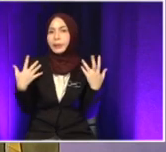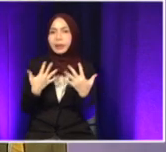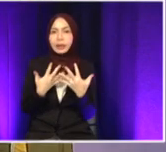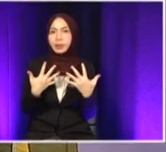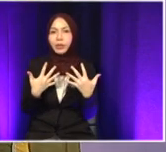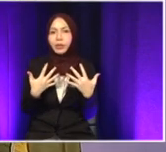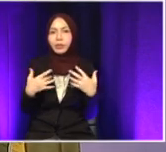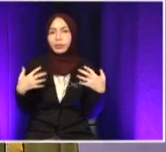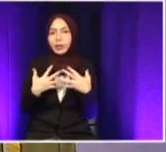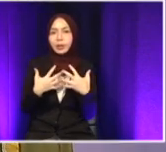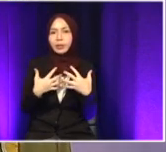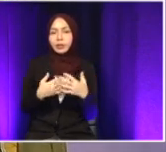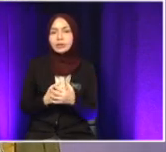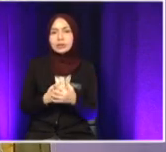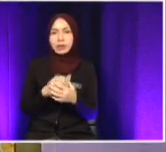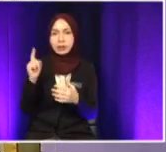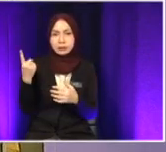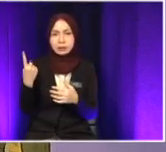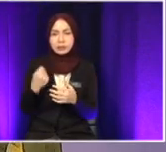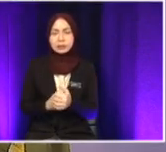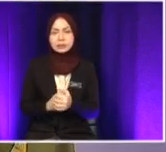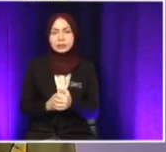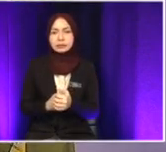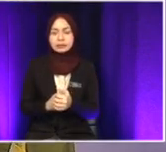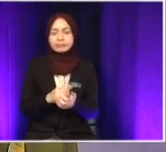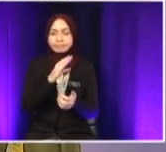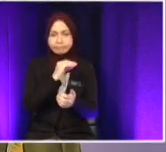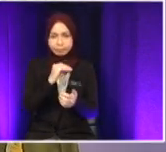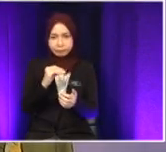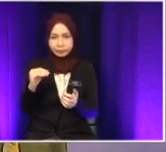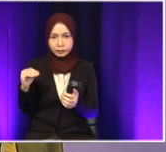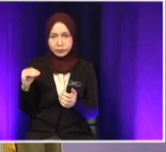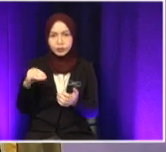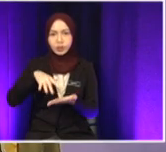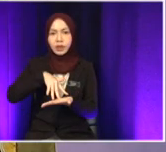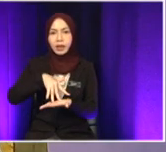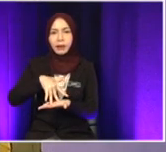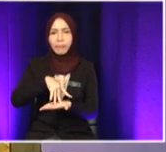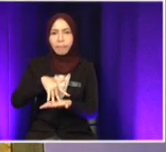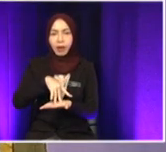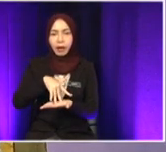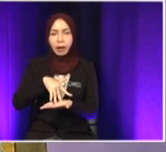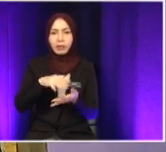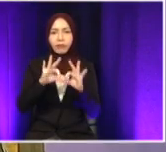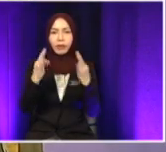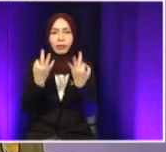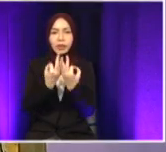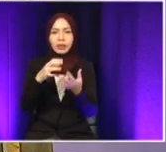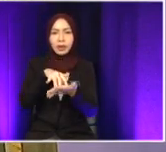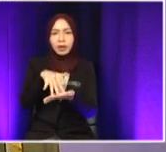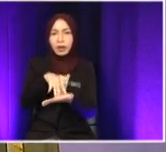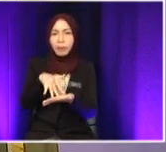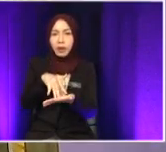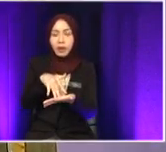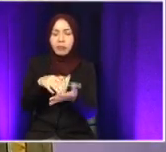seterusnya keruntuhan institusi keluarga Oke kekeluargaan maksudnya Ma Ayah mungkin berlaku